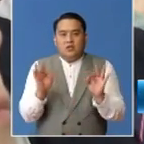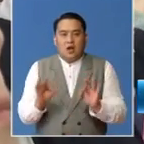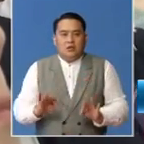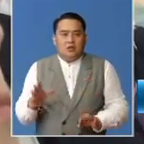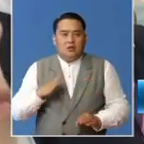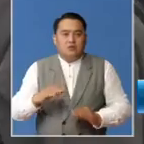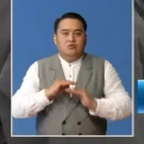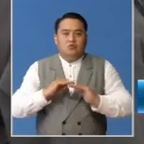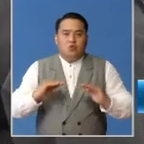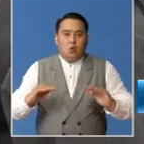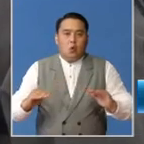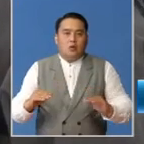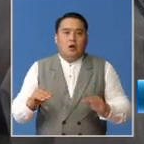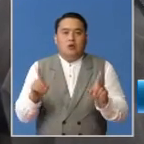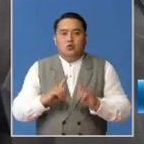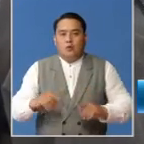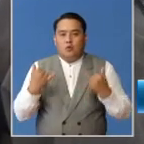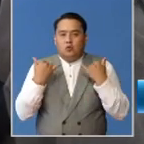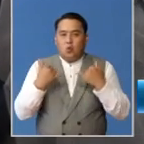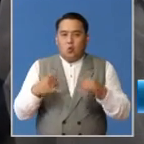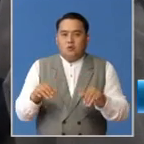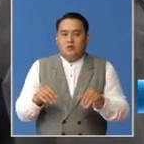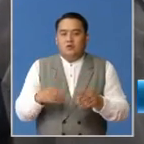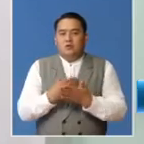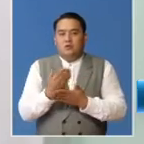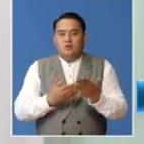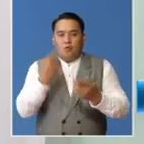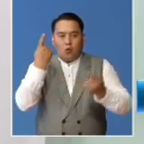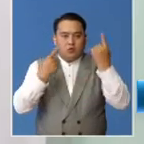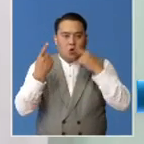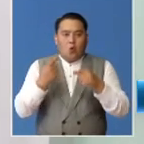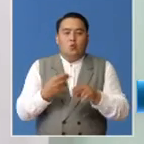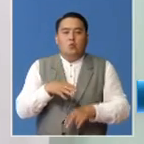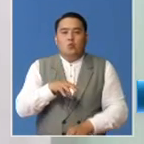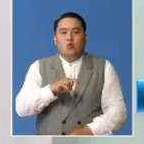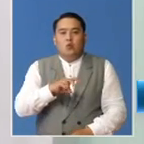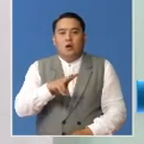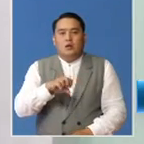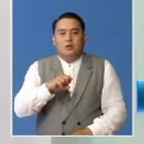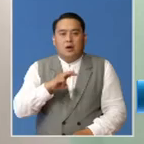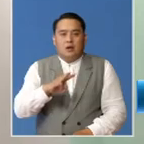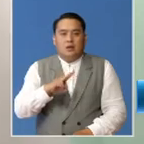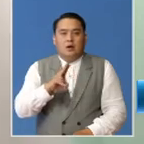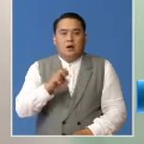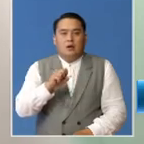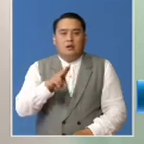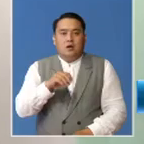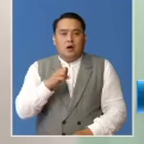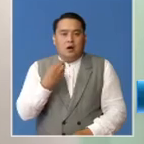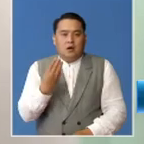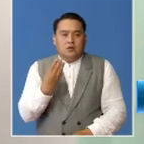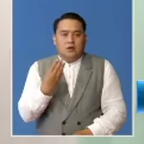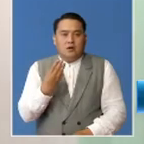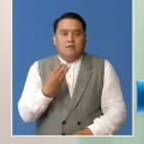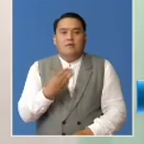стали учащиеся местных школ. Особый восторг у них вызвали творчество художников Муратхана Абдильдаева и Карлыгаша